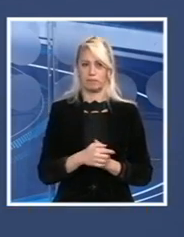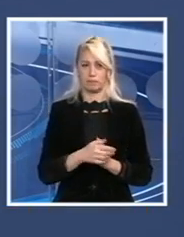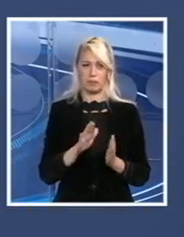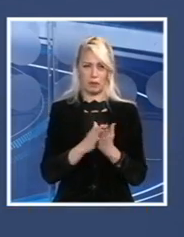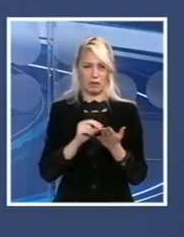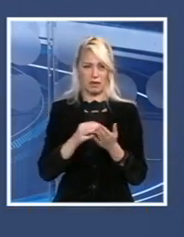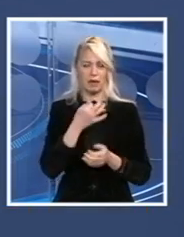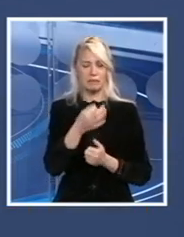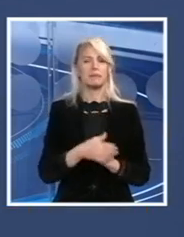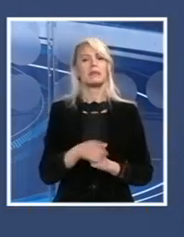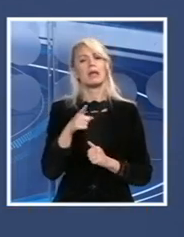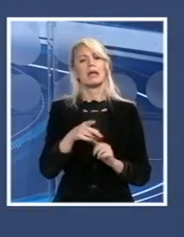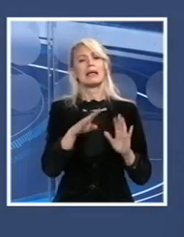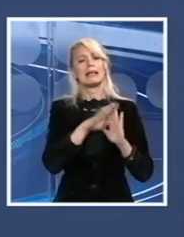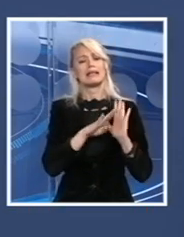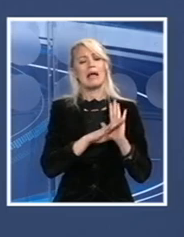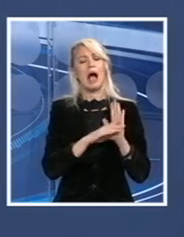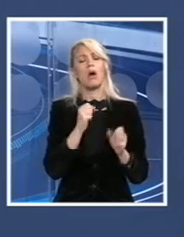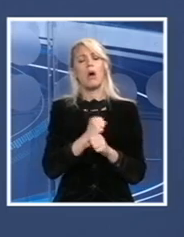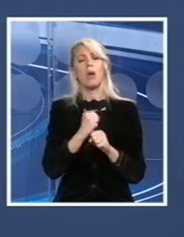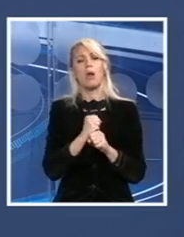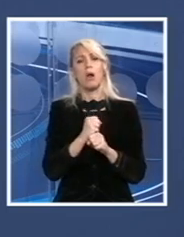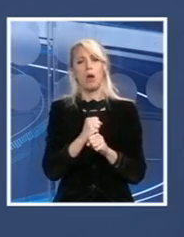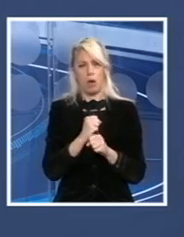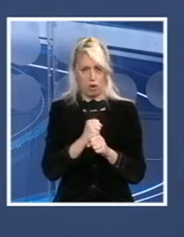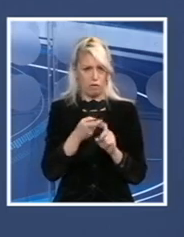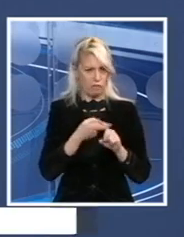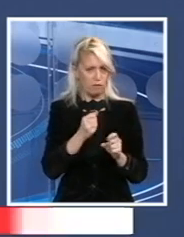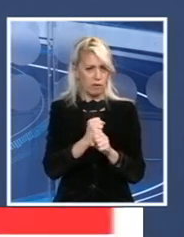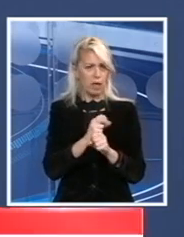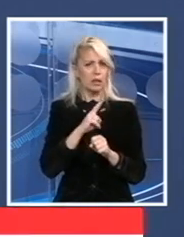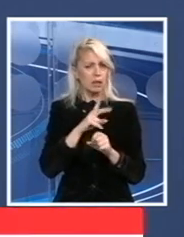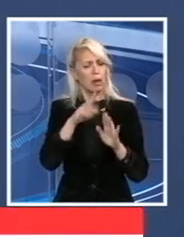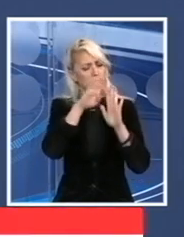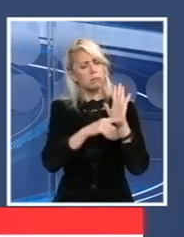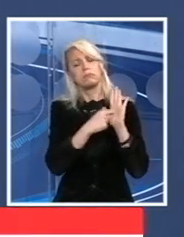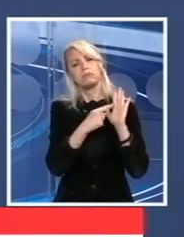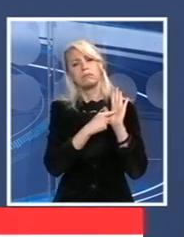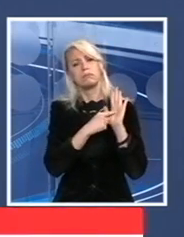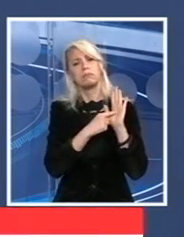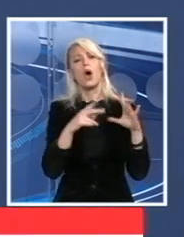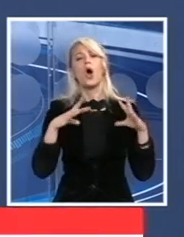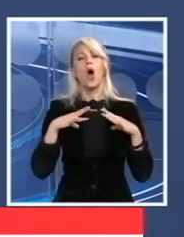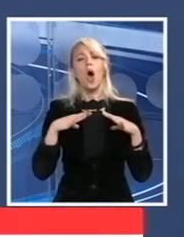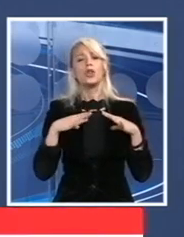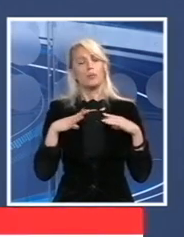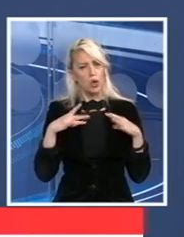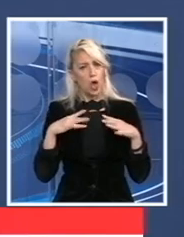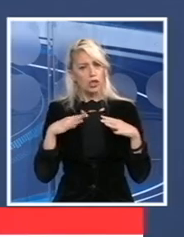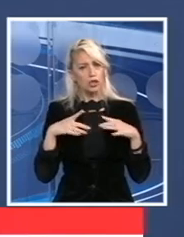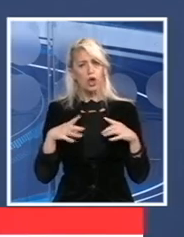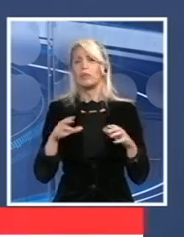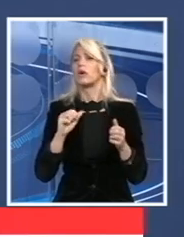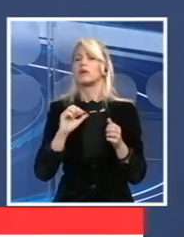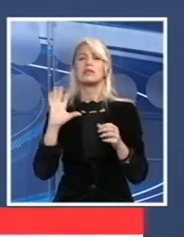propisuje korišćenje godišnjih odmora za sve zaposlene. Da li biste vi kao struka preporučili